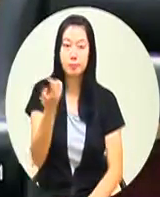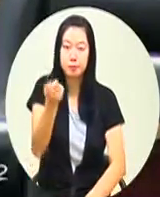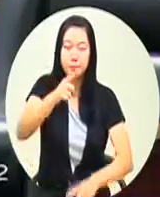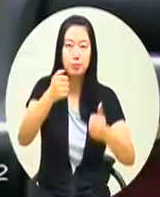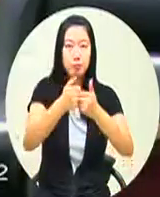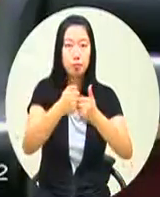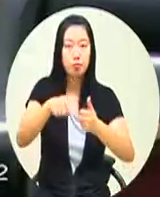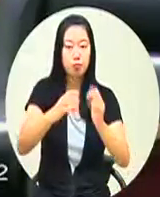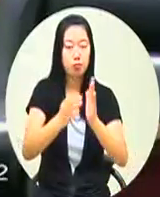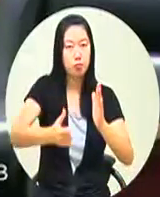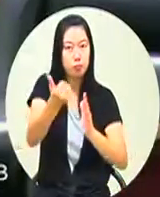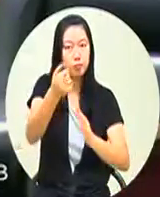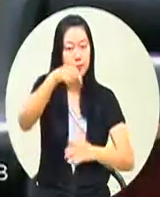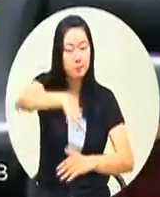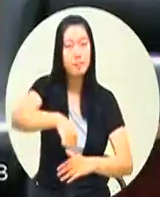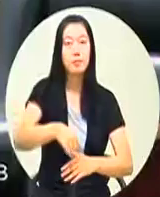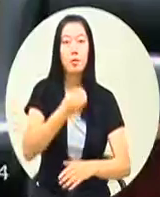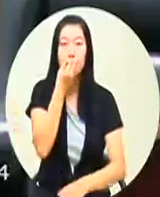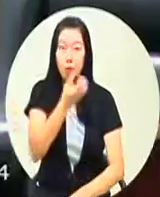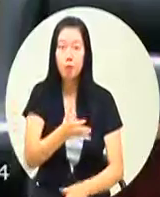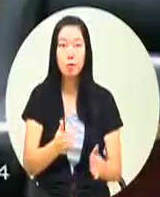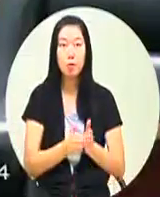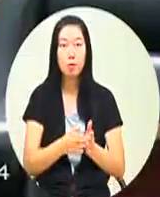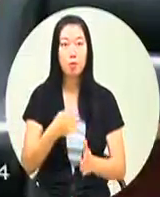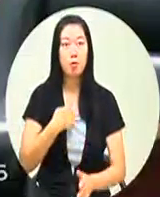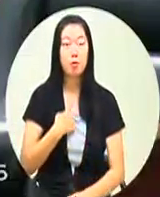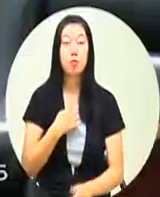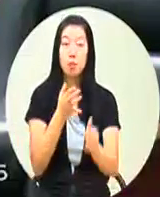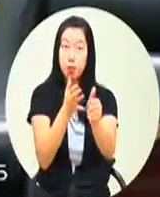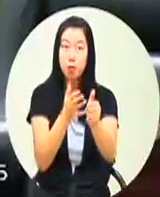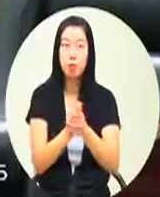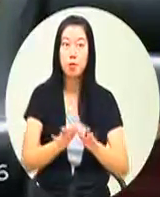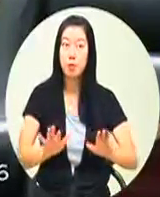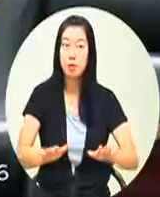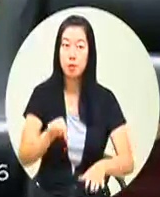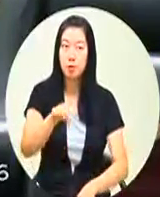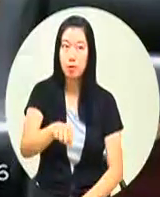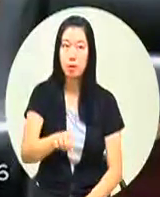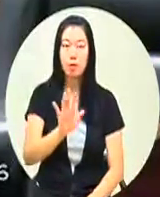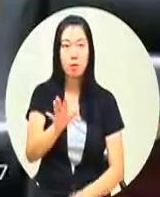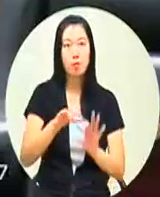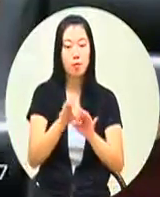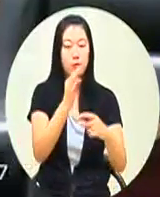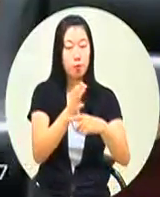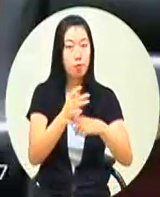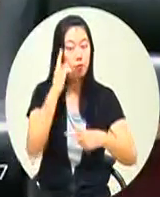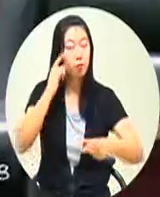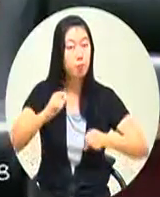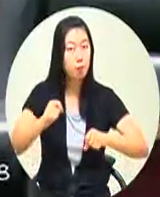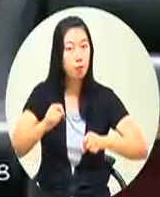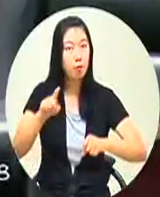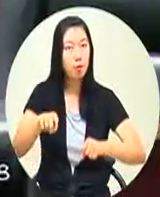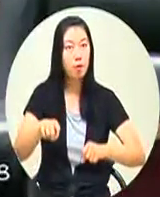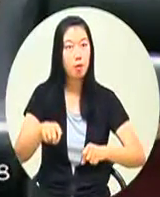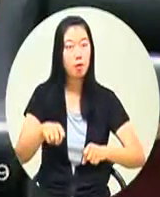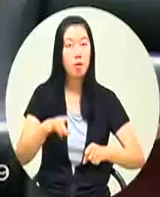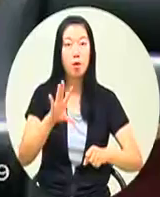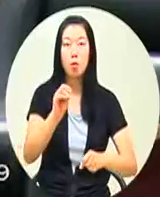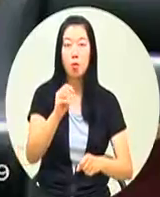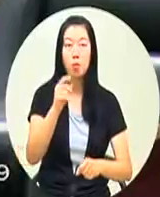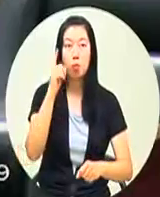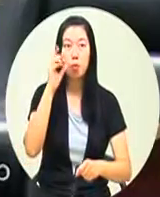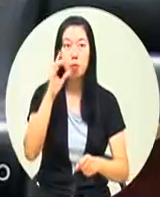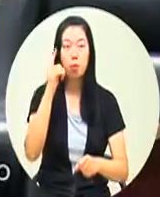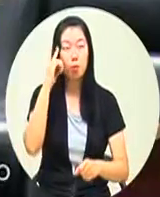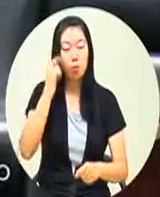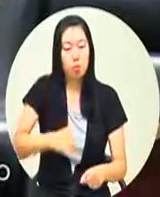长你在这个议事厅里面曾经讲过，我想请教您一下，现在这一个相关的减免方案现在府里面或者是局里面有没有什么比